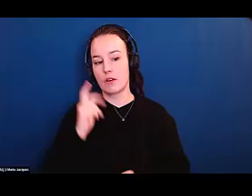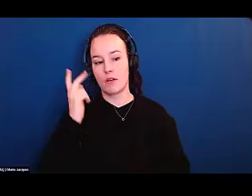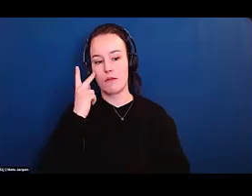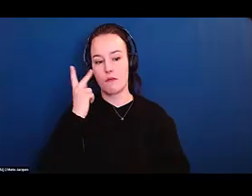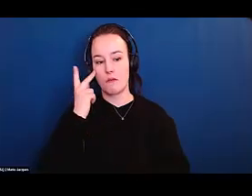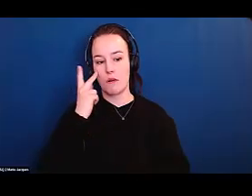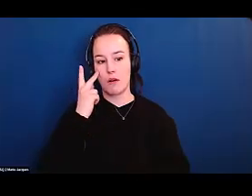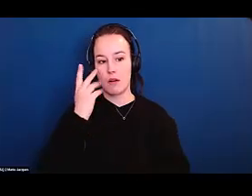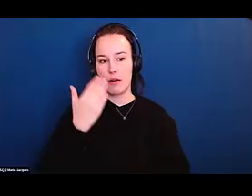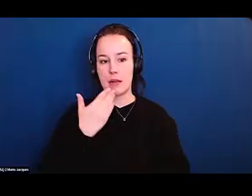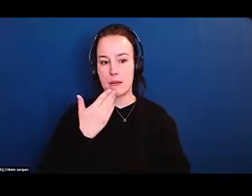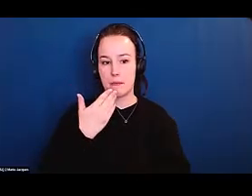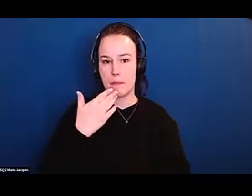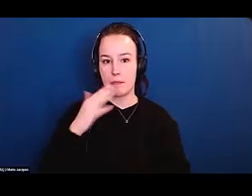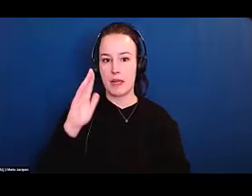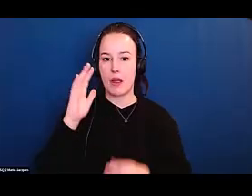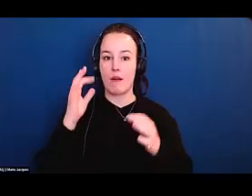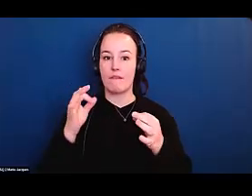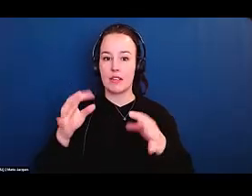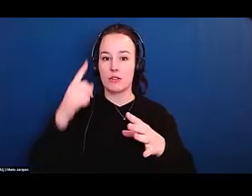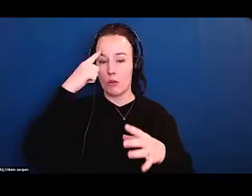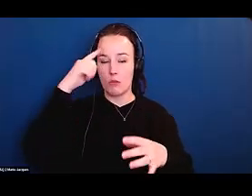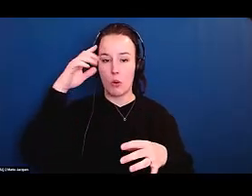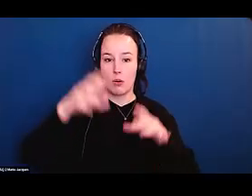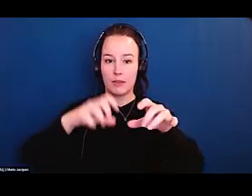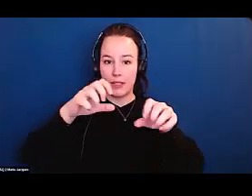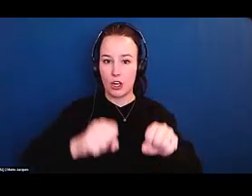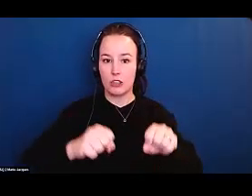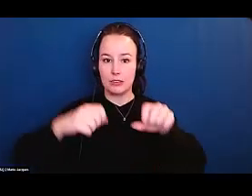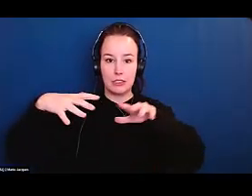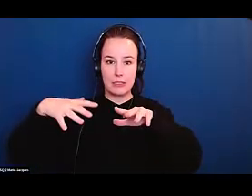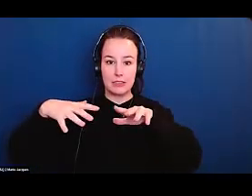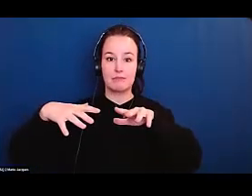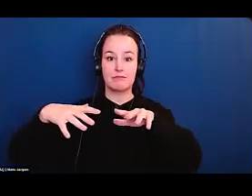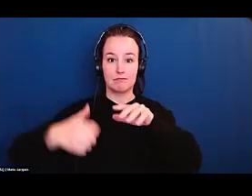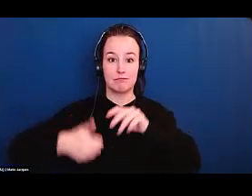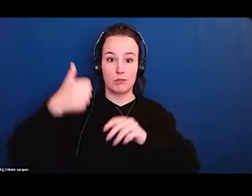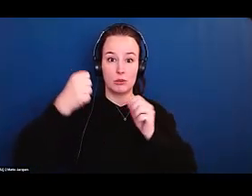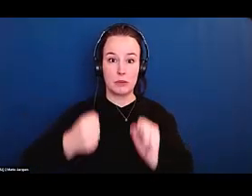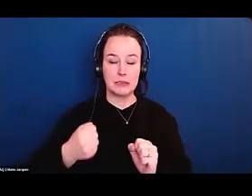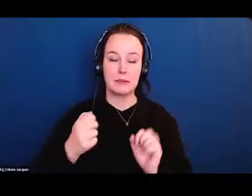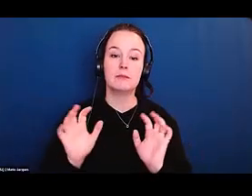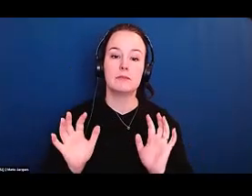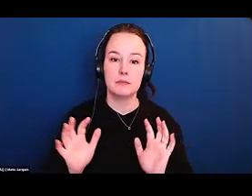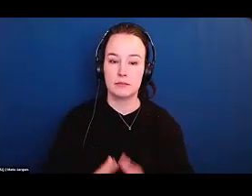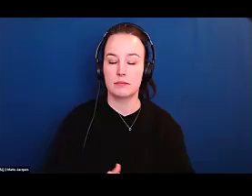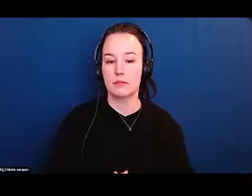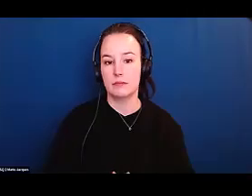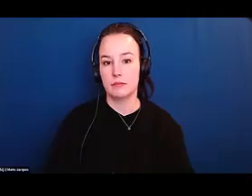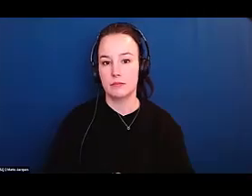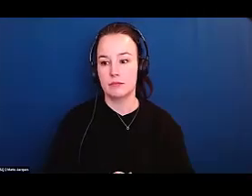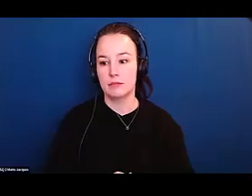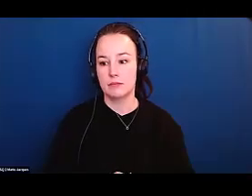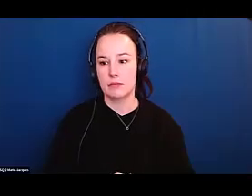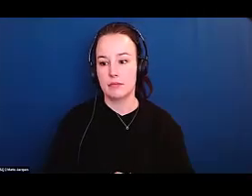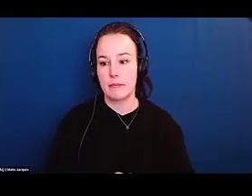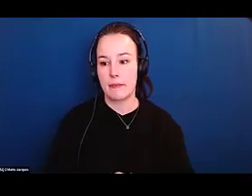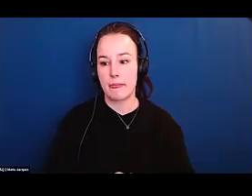les approches de décolonisation, etc. Donc voilà.